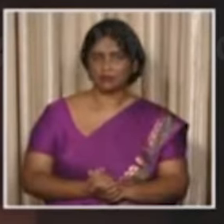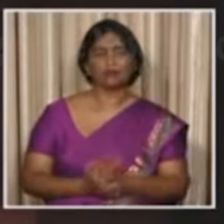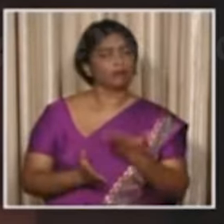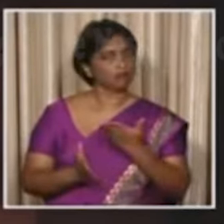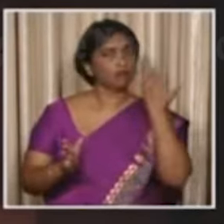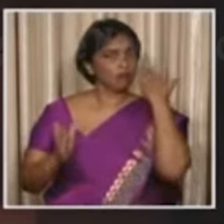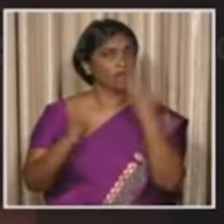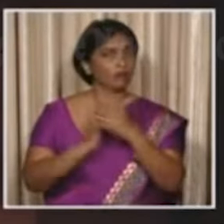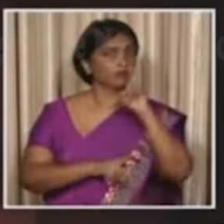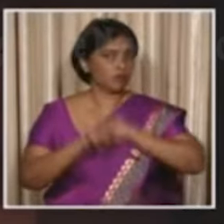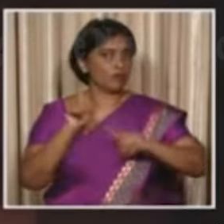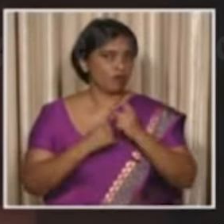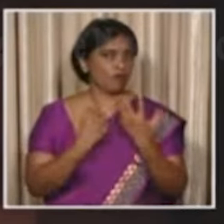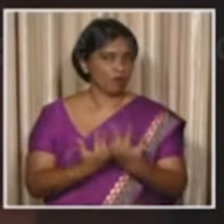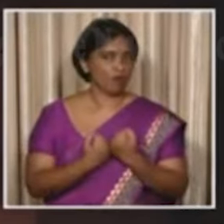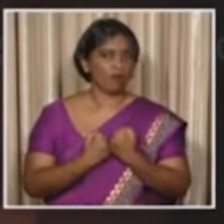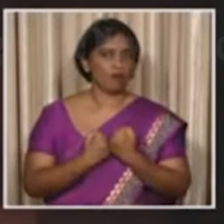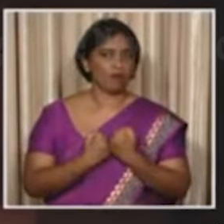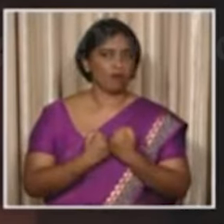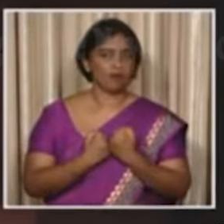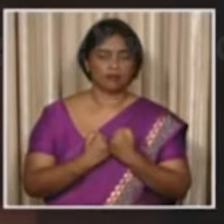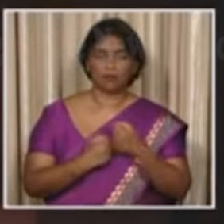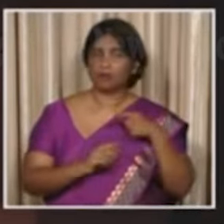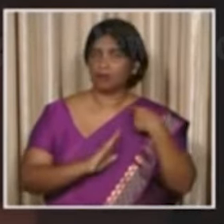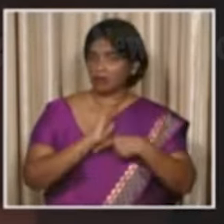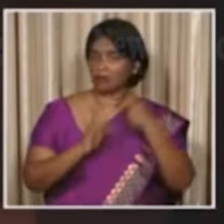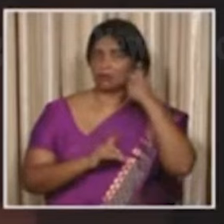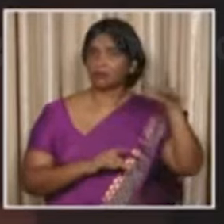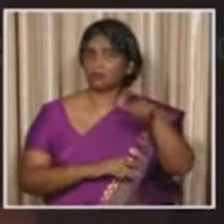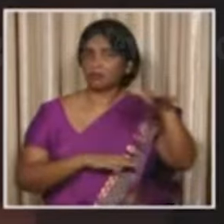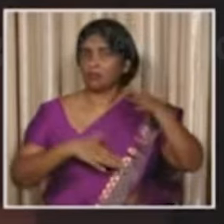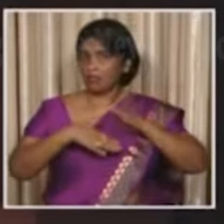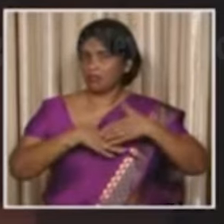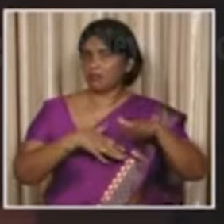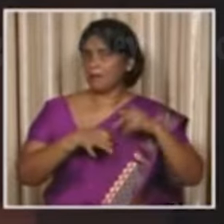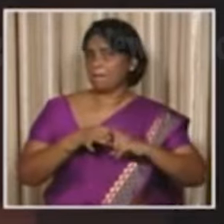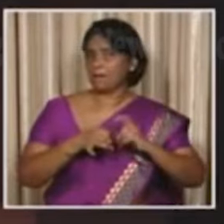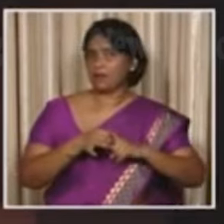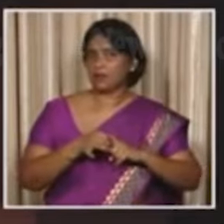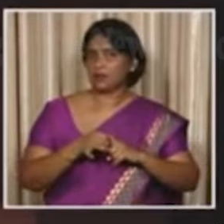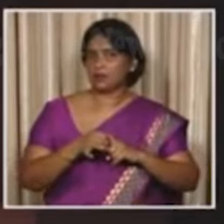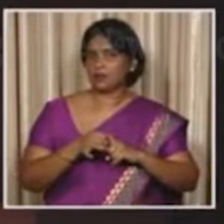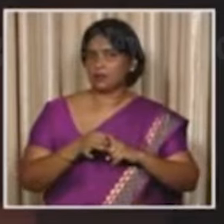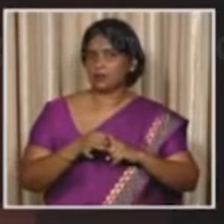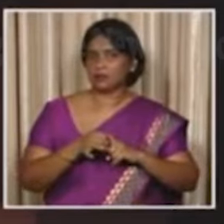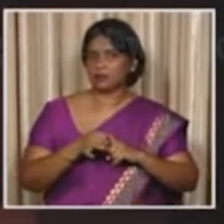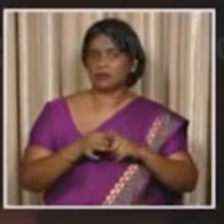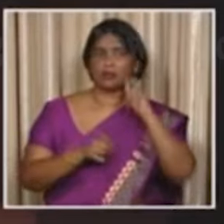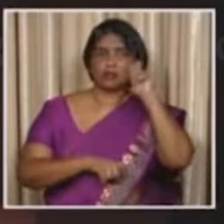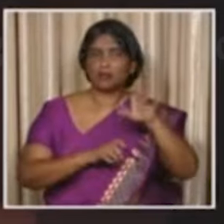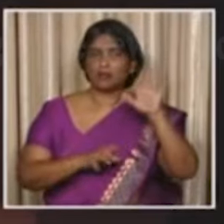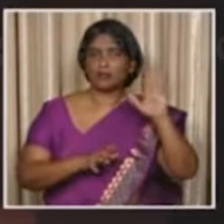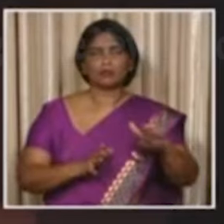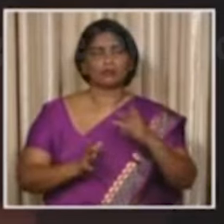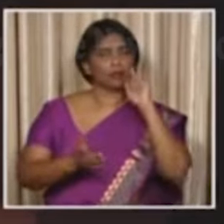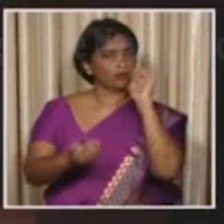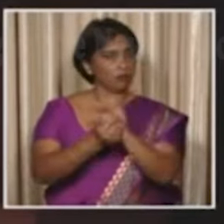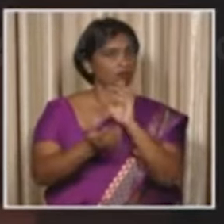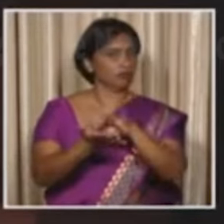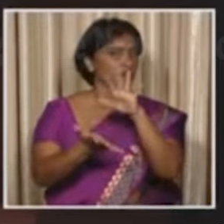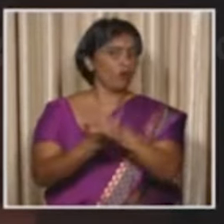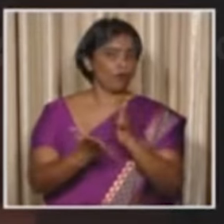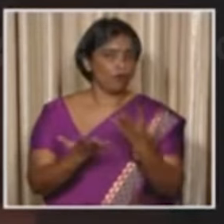අපි කතා කරන්නට ඕන. ඒක මේ රටේ පොදු ජනතාව මුහුණ දෙන ප්‍රශ්නයක්. මහ ජනතාවගේ ආරක්ෂාව තහවුරු වෙන්නට